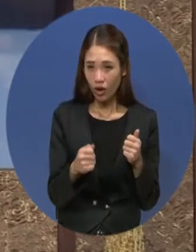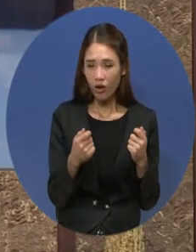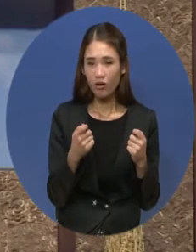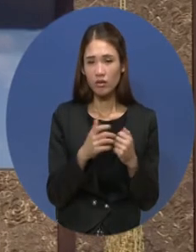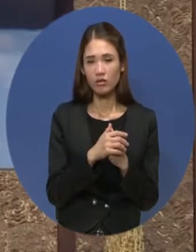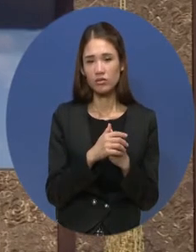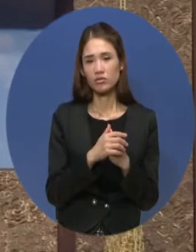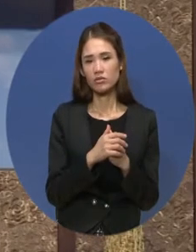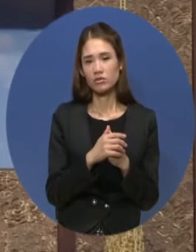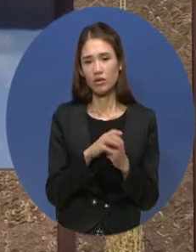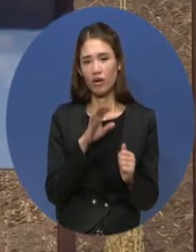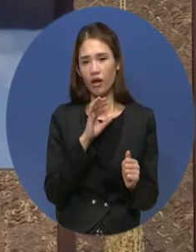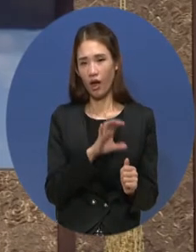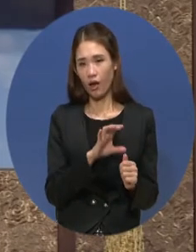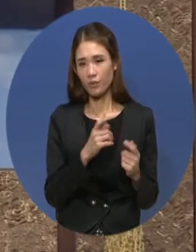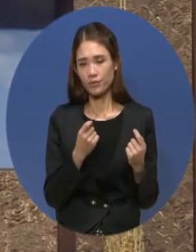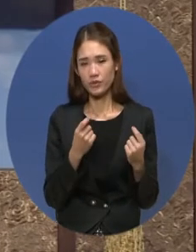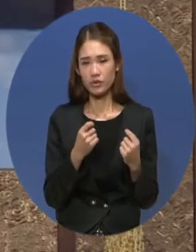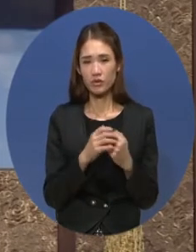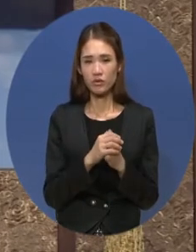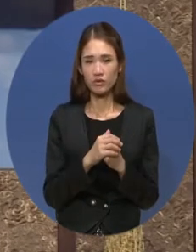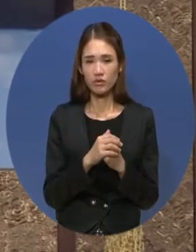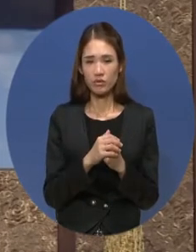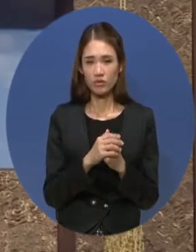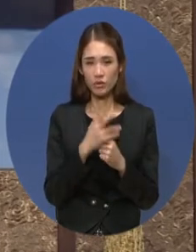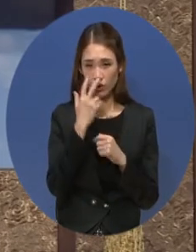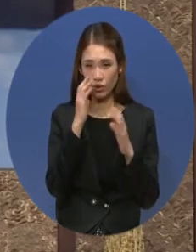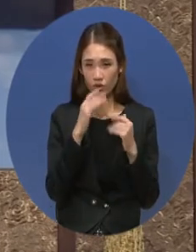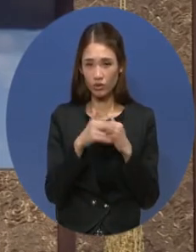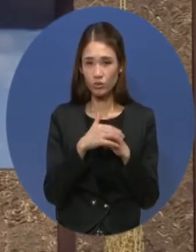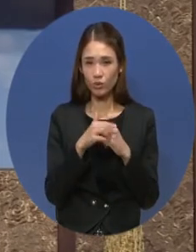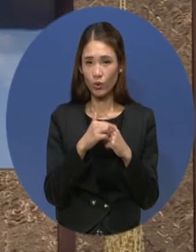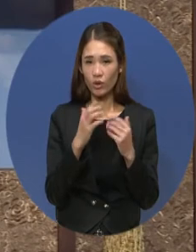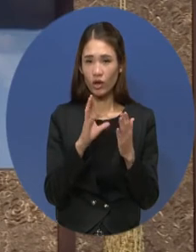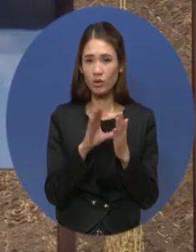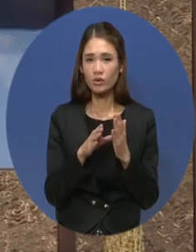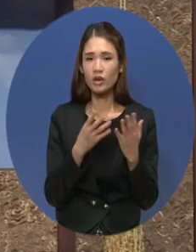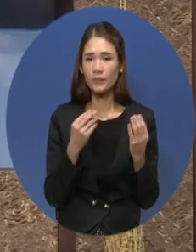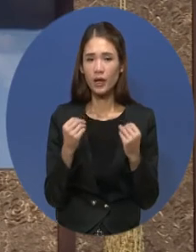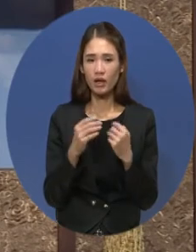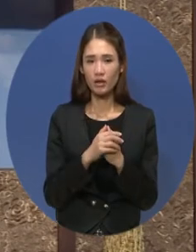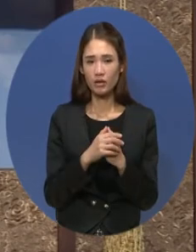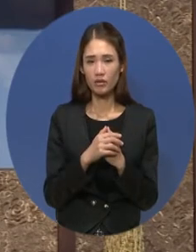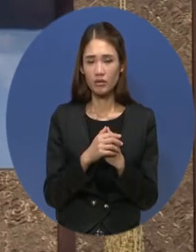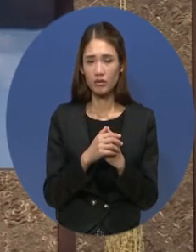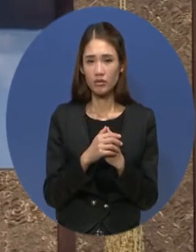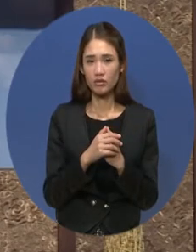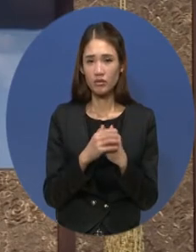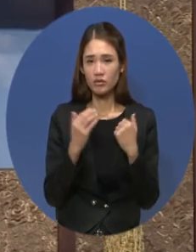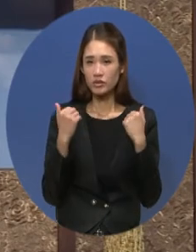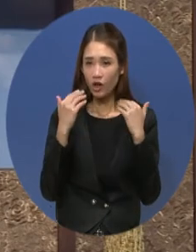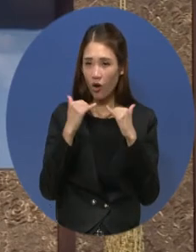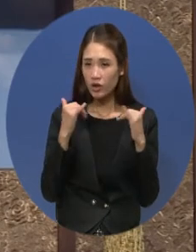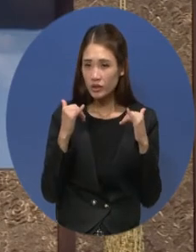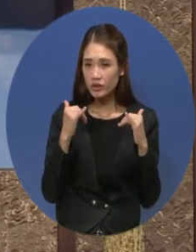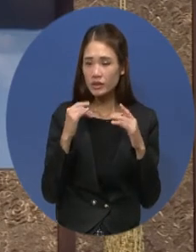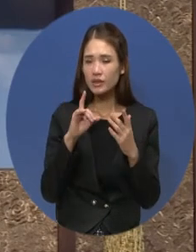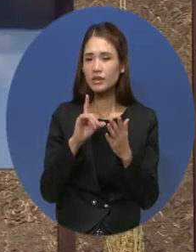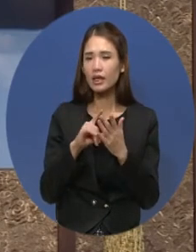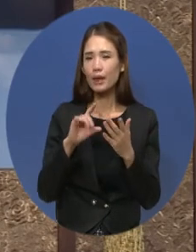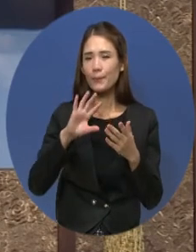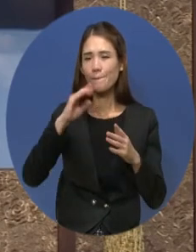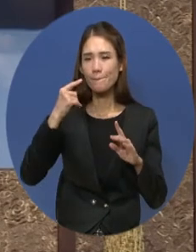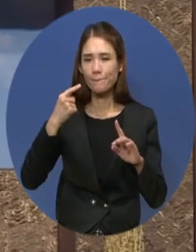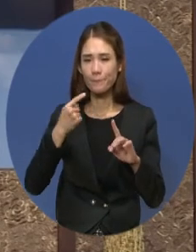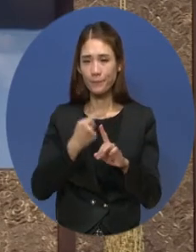아니면 감금 요런 것들이 사실 유아기 때 나 초등학교때는 많이 있습니다 그게 이제 성인기 때는 반점이